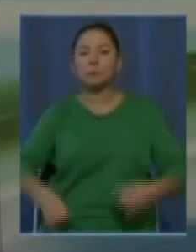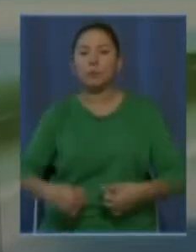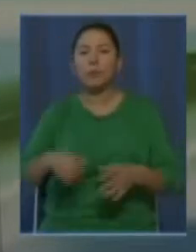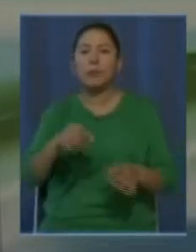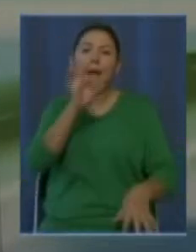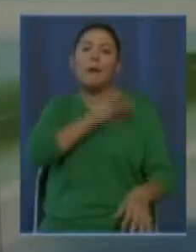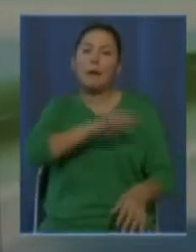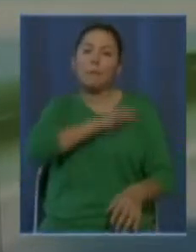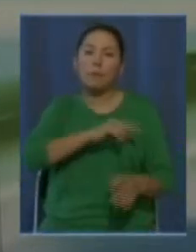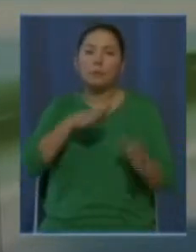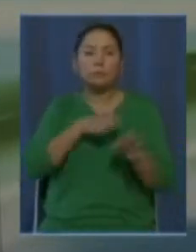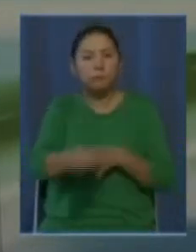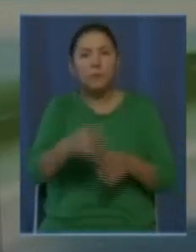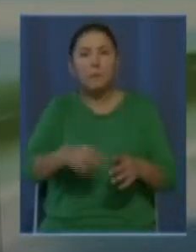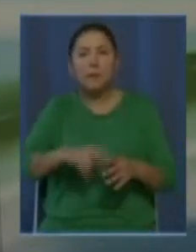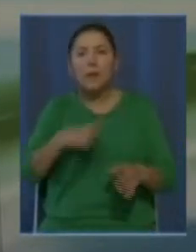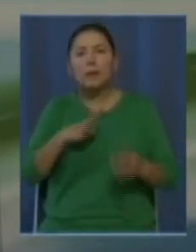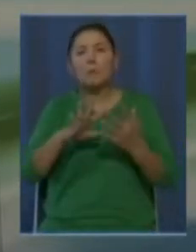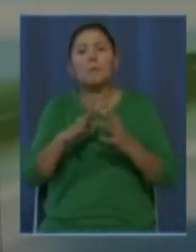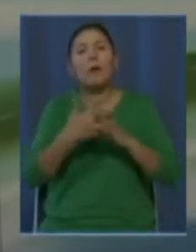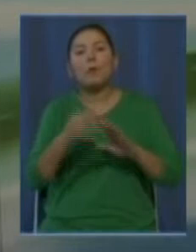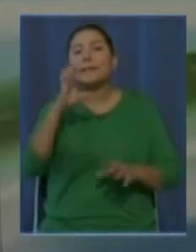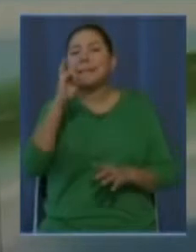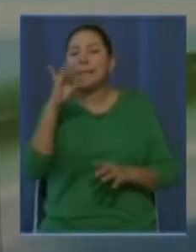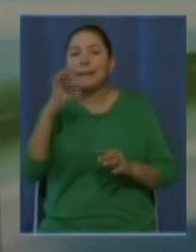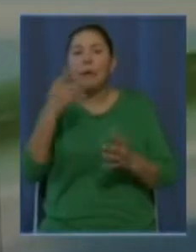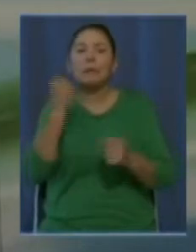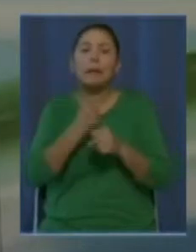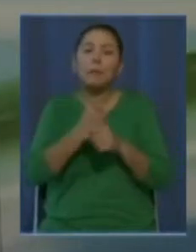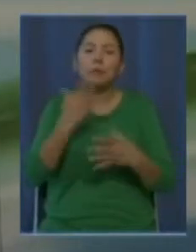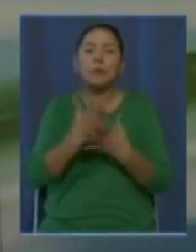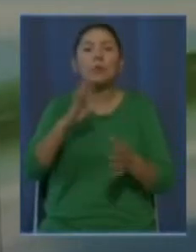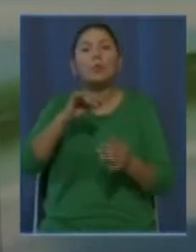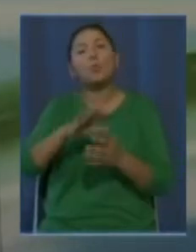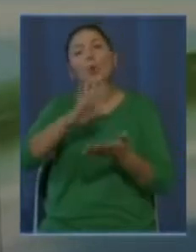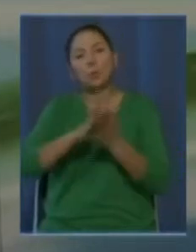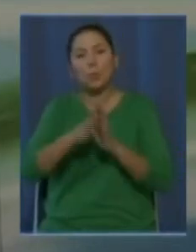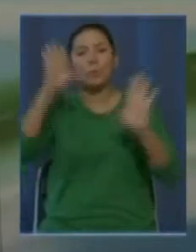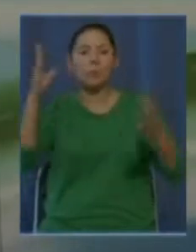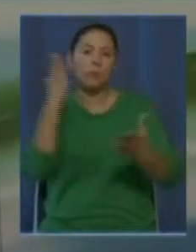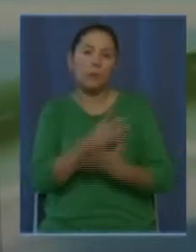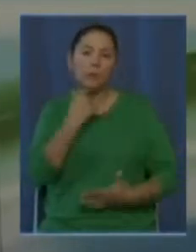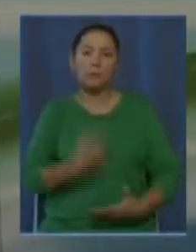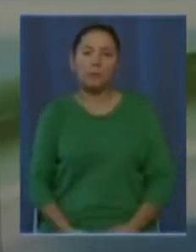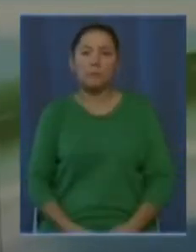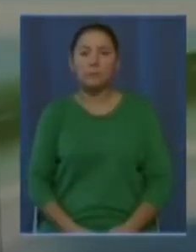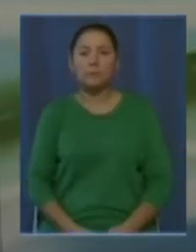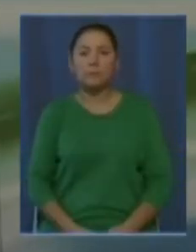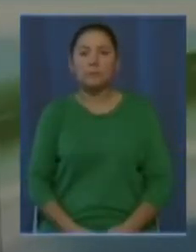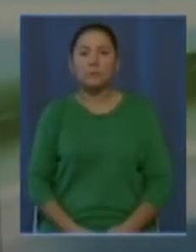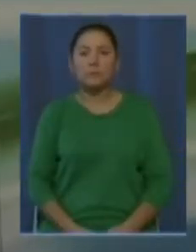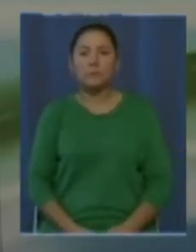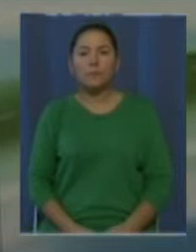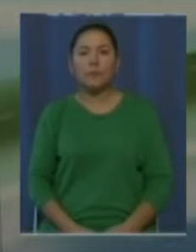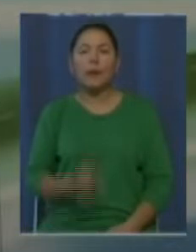осыдан 5 жыл бұрын күрделі жөндеуден өткен еді. Ал кадр мәселесін шешу бағытында дипломмен ауылға бағдарламасы шарапатын тигізуде.